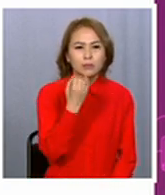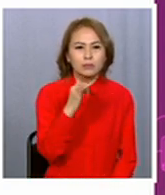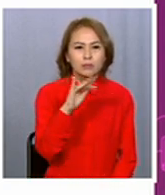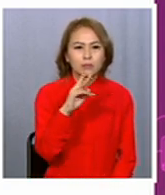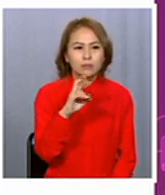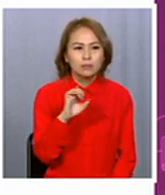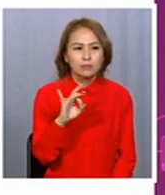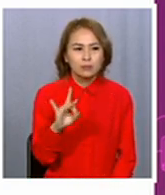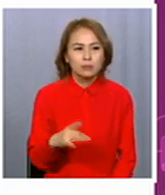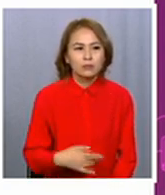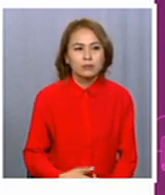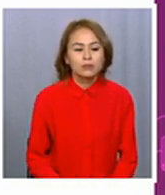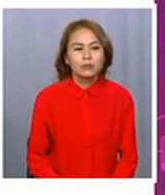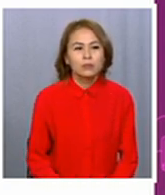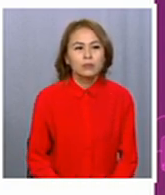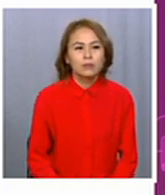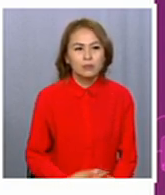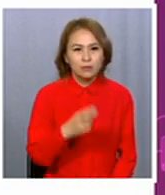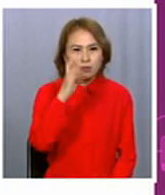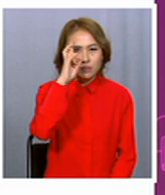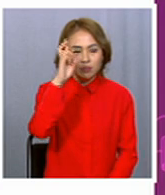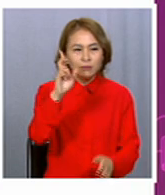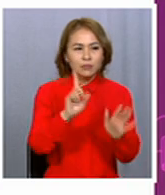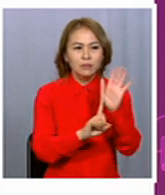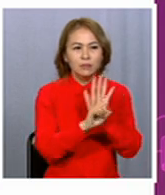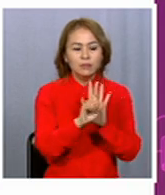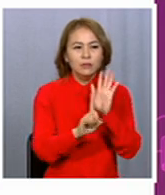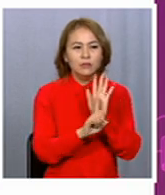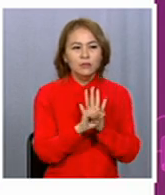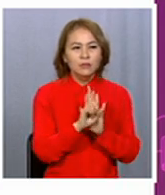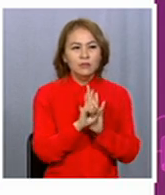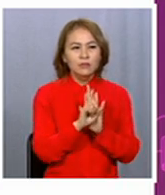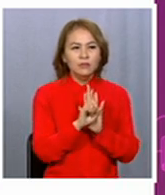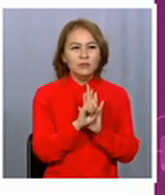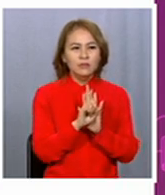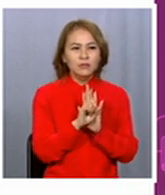қайнар. Мемлекет бастауы